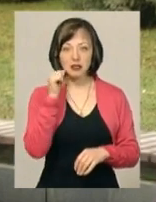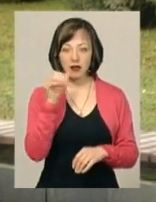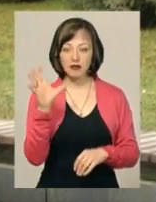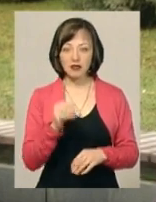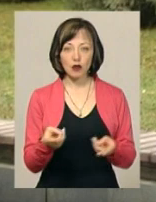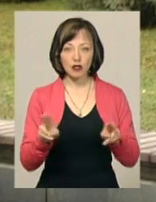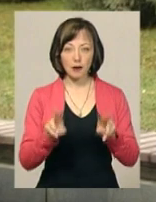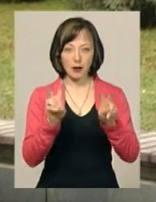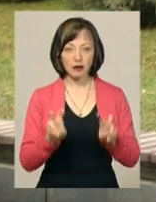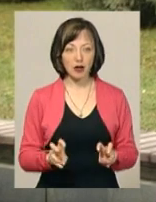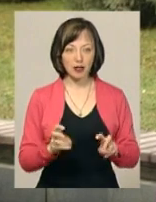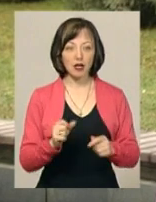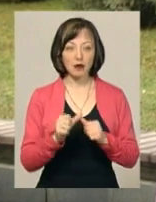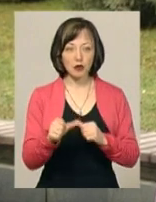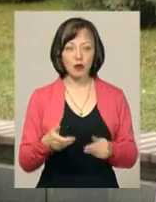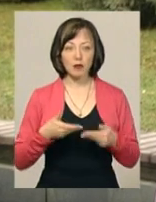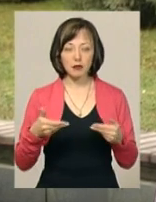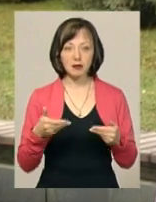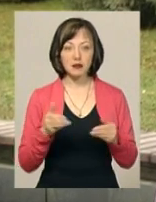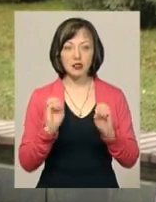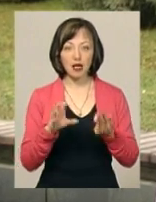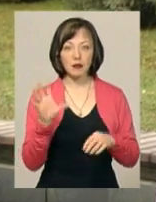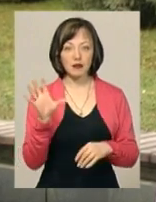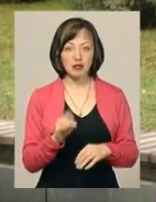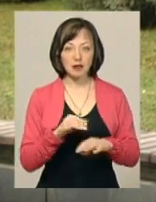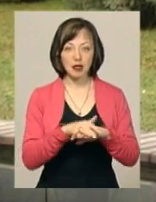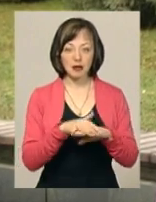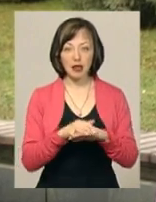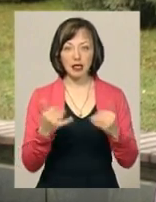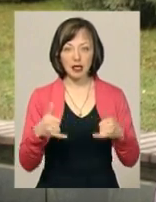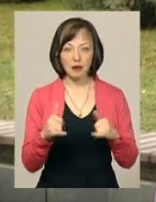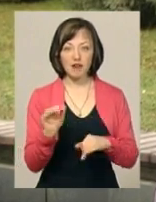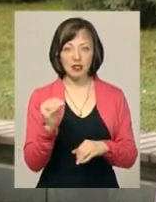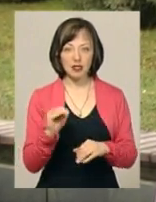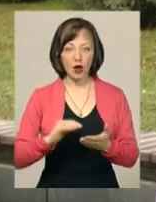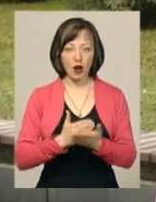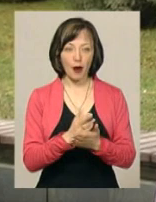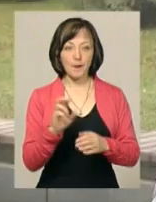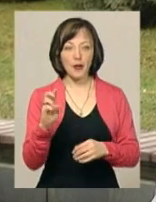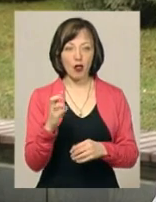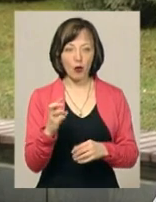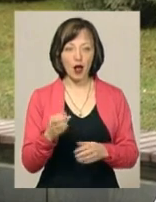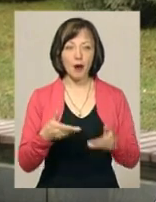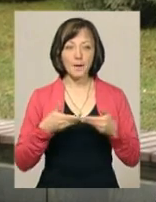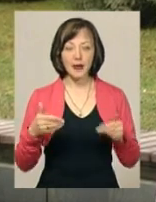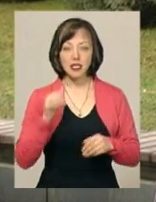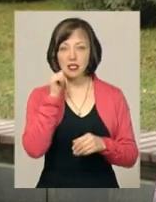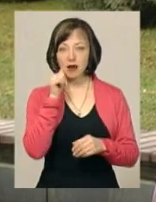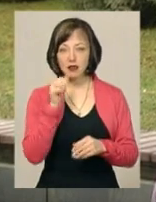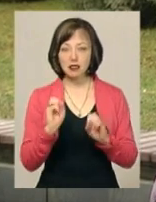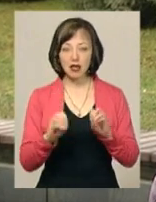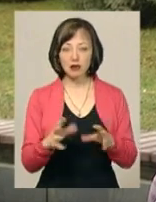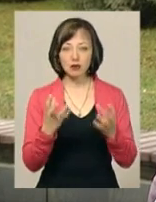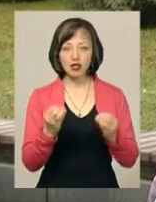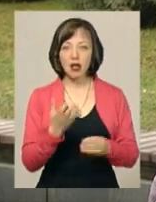остальні предмети. Крім того, ми здаємо всі математика, хімія, фізика, географія, біологія. Ми завтра здаємо ще